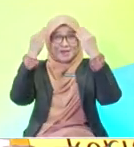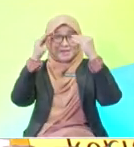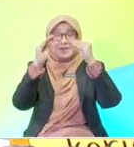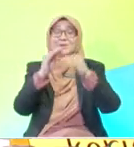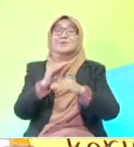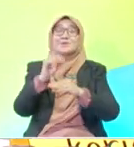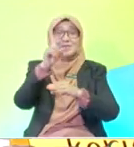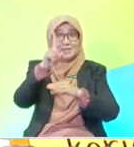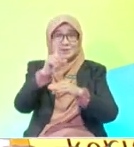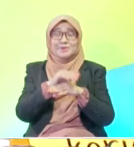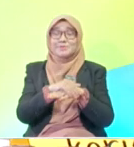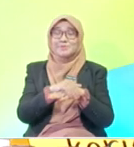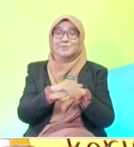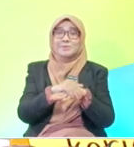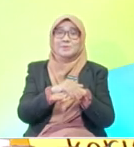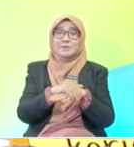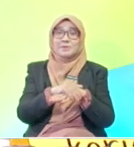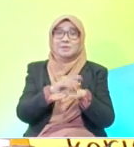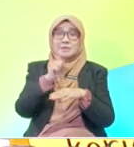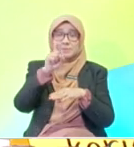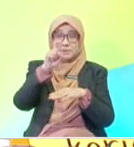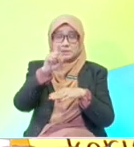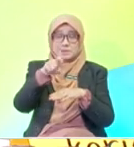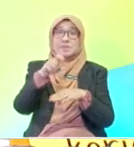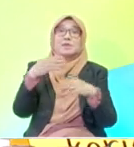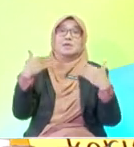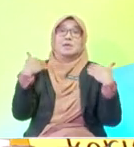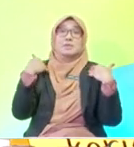untuk parang hilang kita perlu hasilkan dua. Kenapa dua?